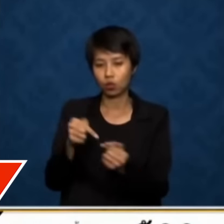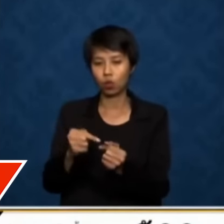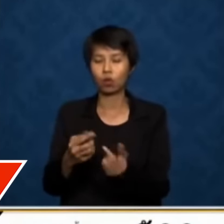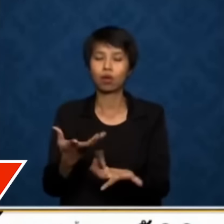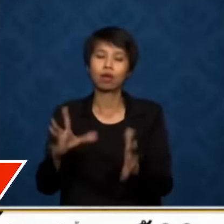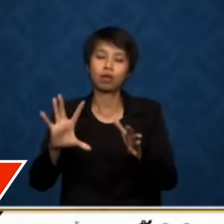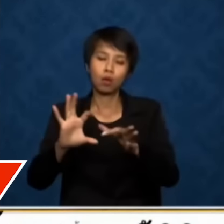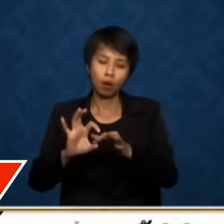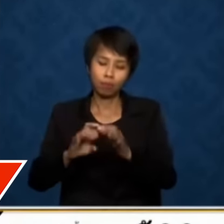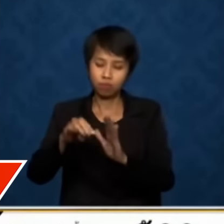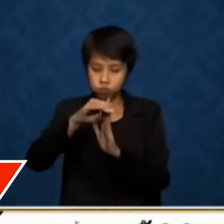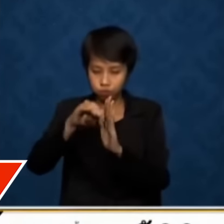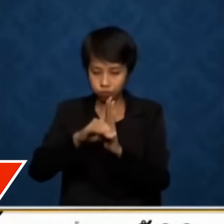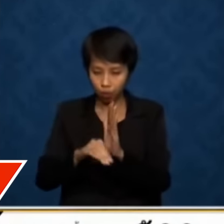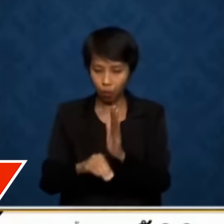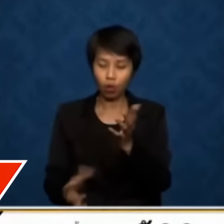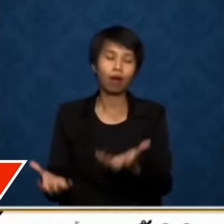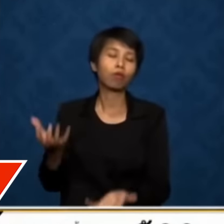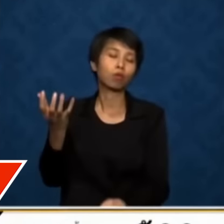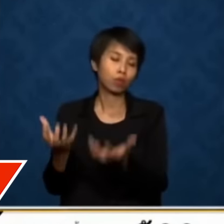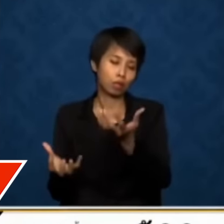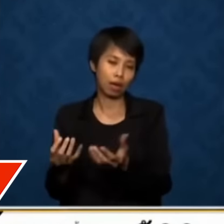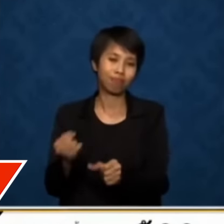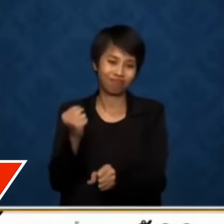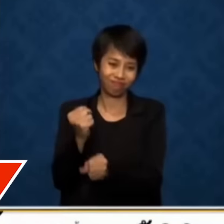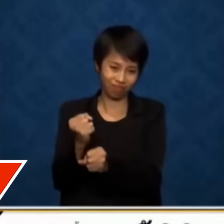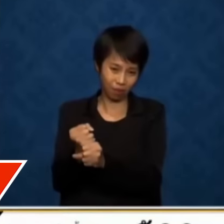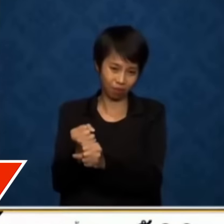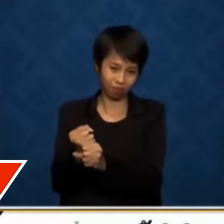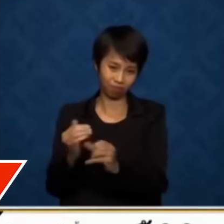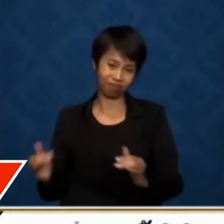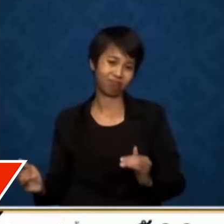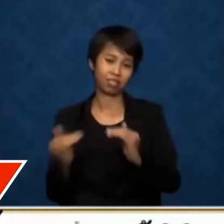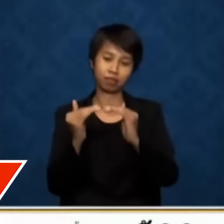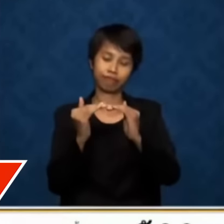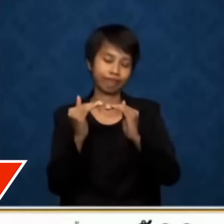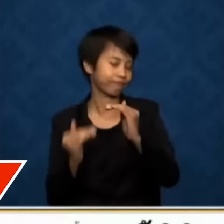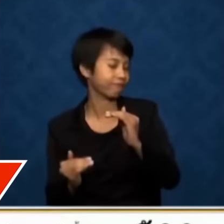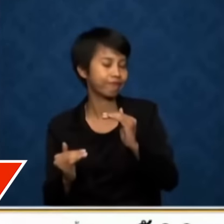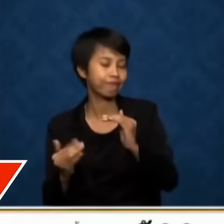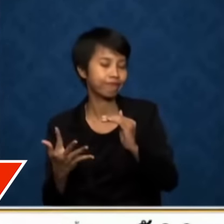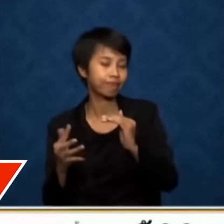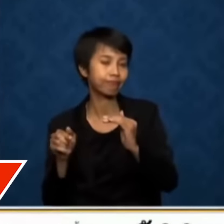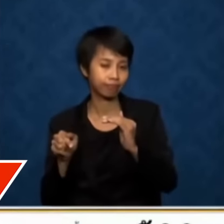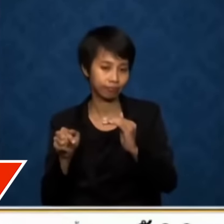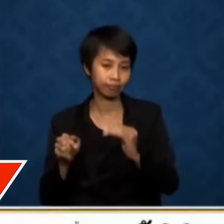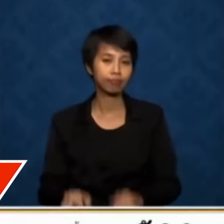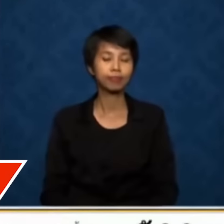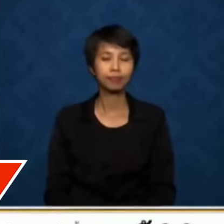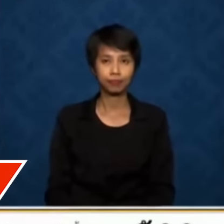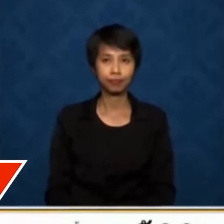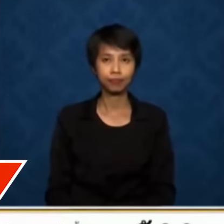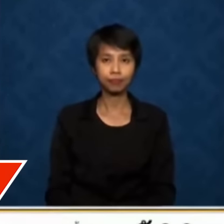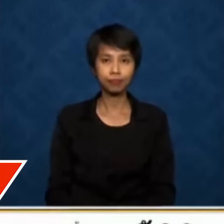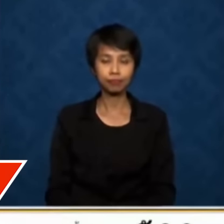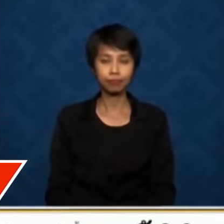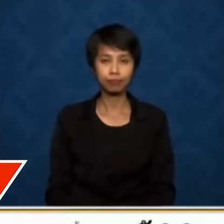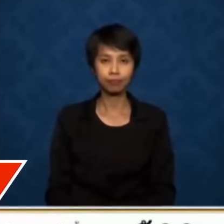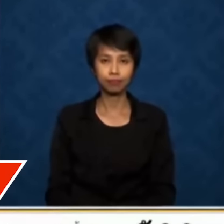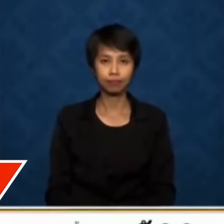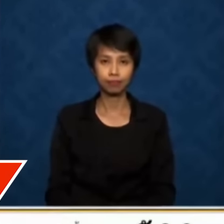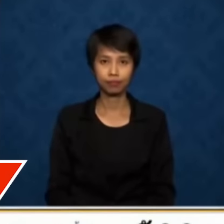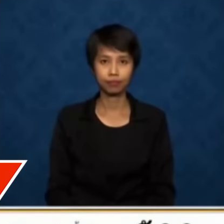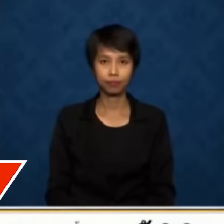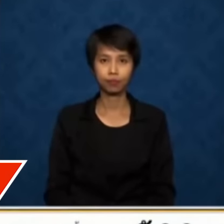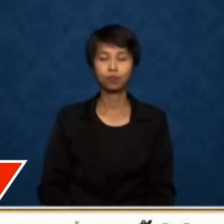นการยุติธรรมทำลายหลักความเสมอภาคเท่าเทียมทางกฎหมายแล้วก็การเมืองนะครับก่อน